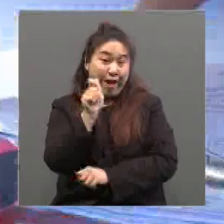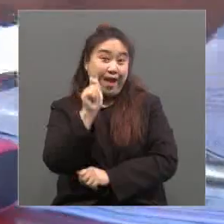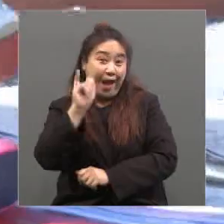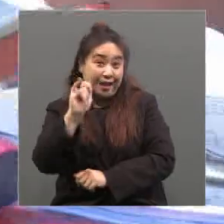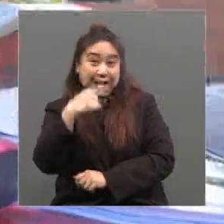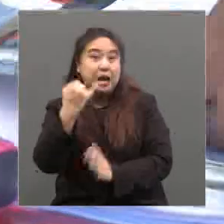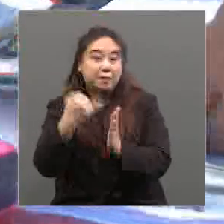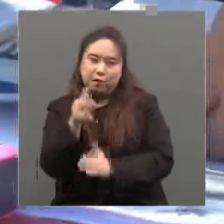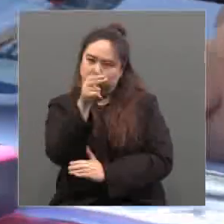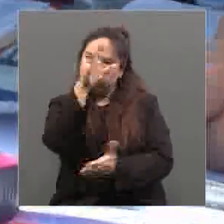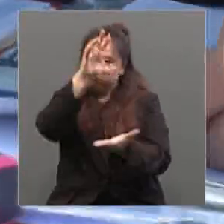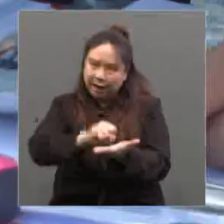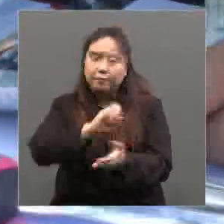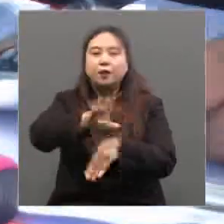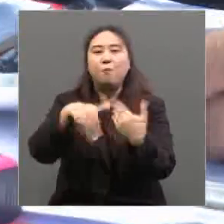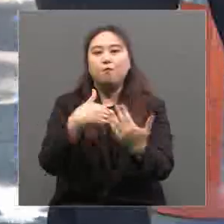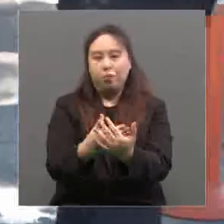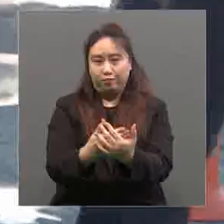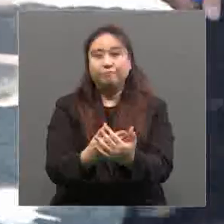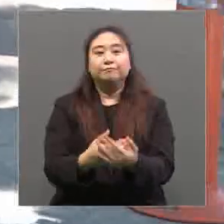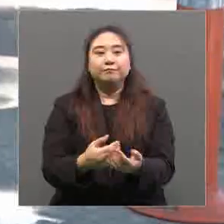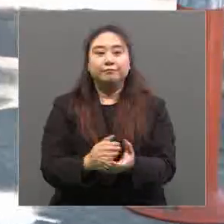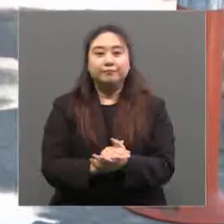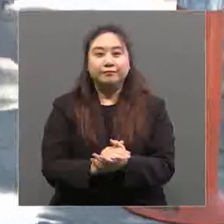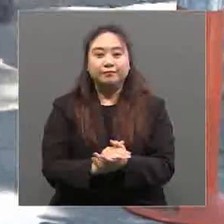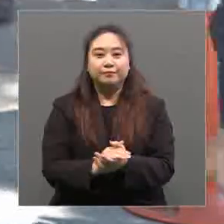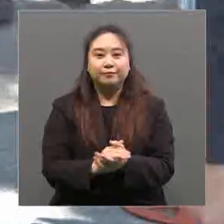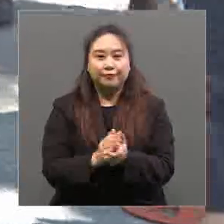ใครทำผิดก็จะทั้งหมดนะฮะใช่แล้วข้อมูลถูกRecordอยู่ในระบบด้วยนะครับ